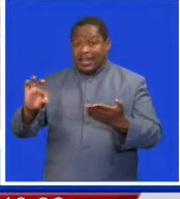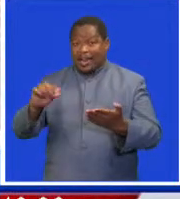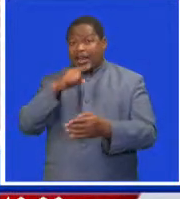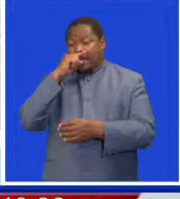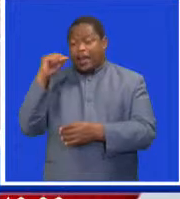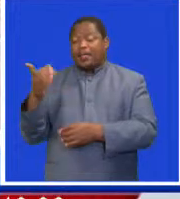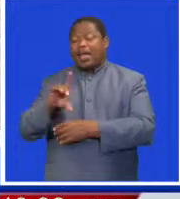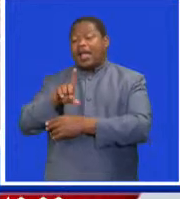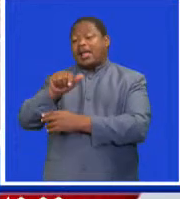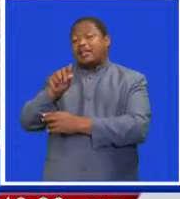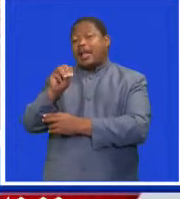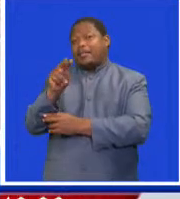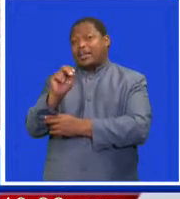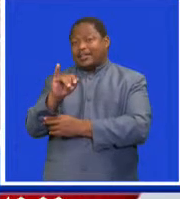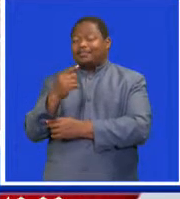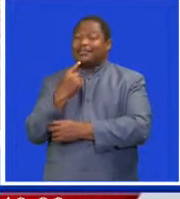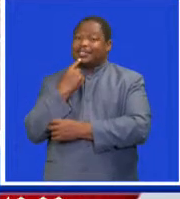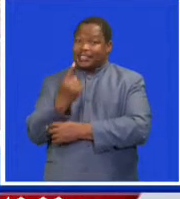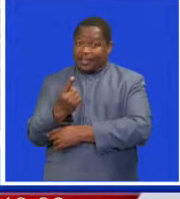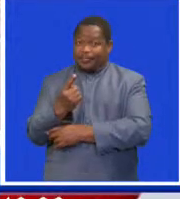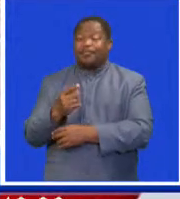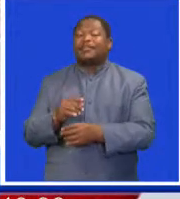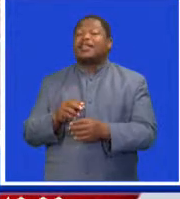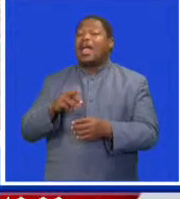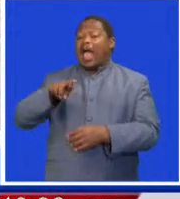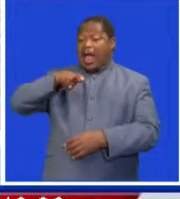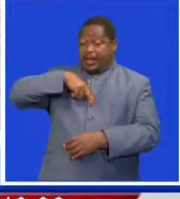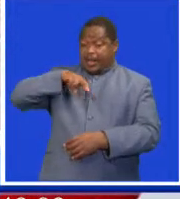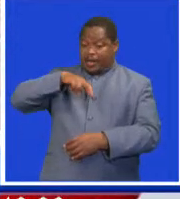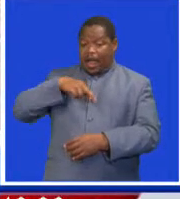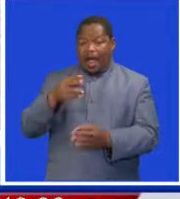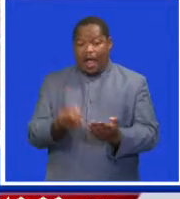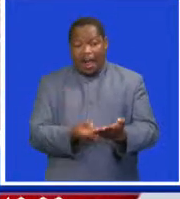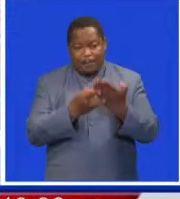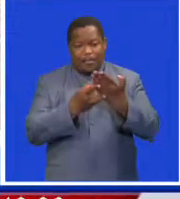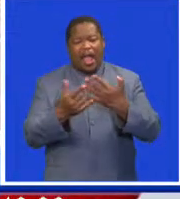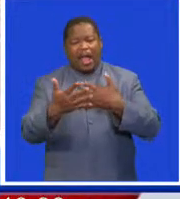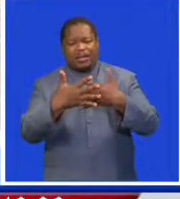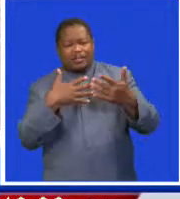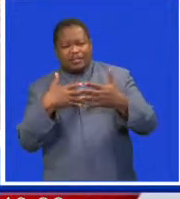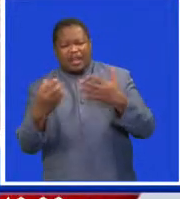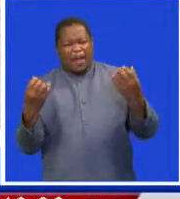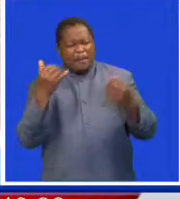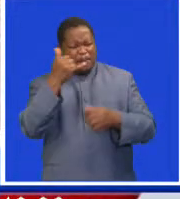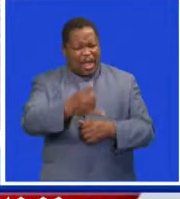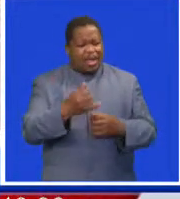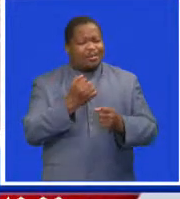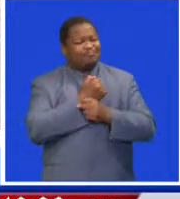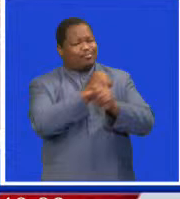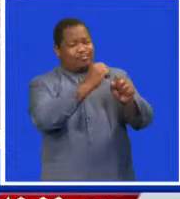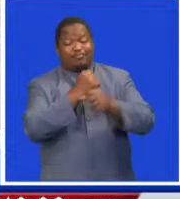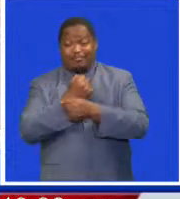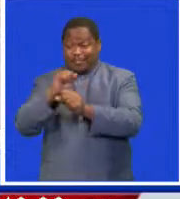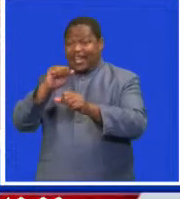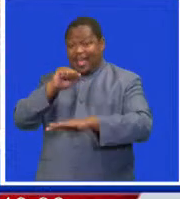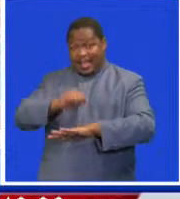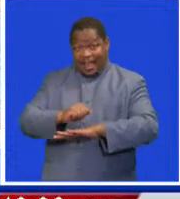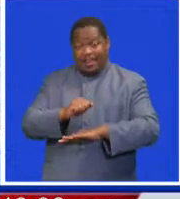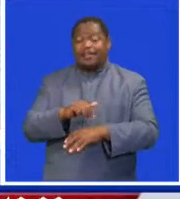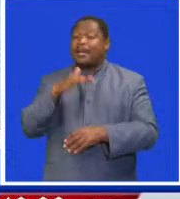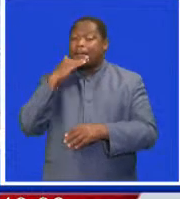kufanele akhumbule kufika kwenkolo lapha eVeni. Dlamini uthi inkonzo lefana nesomhlolo Festival of Praise dikhomba ukuthi sisekelo